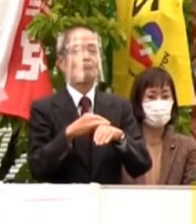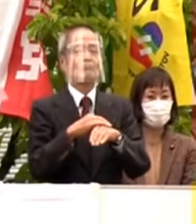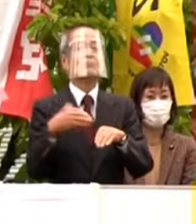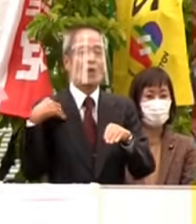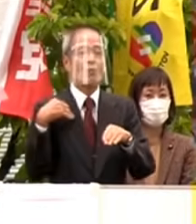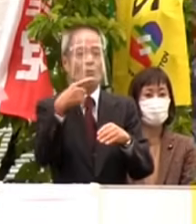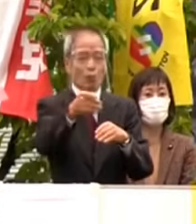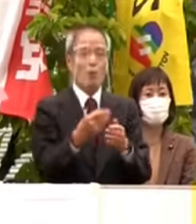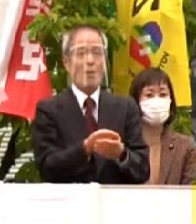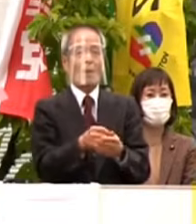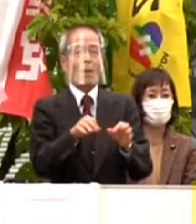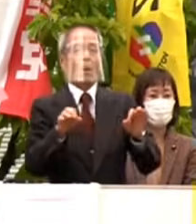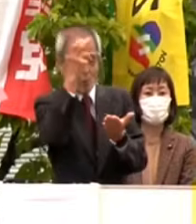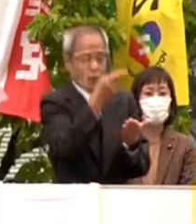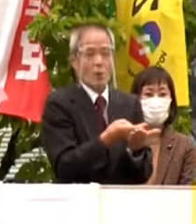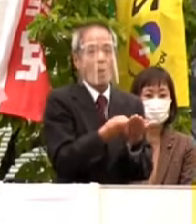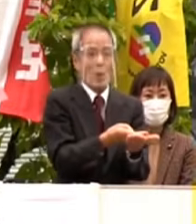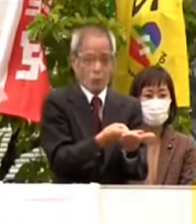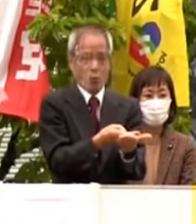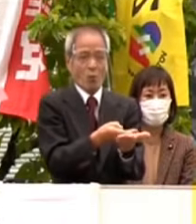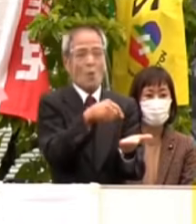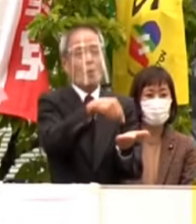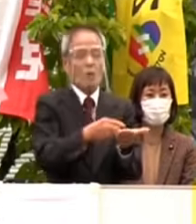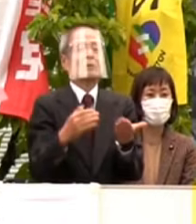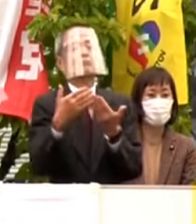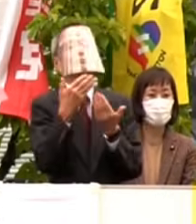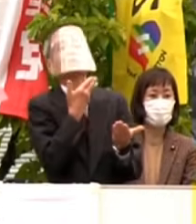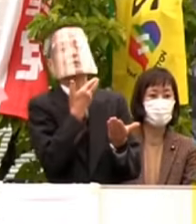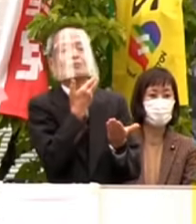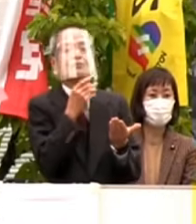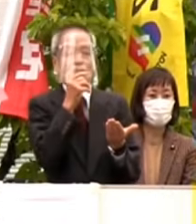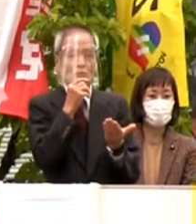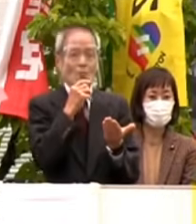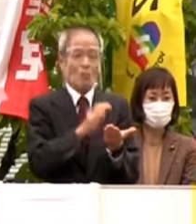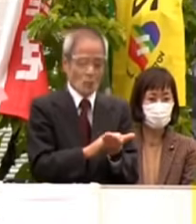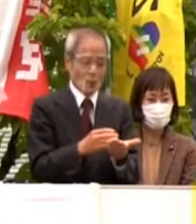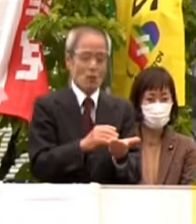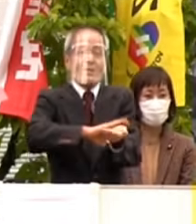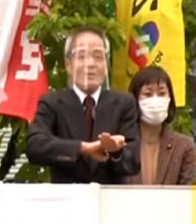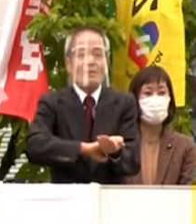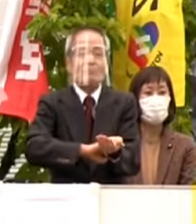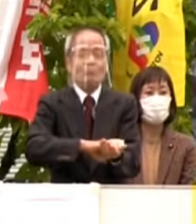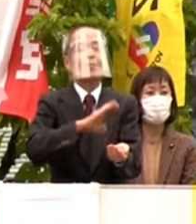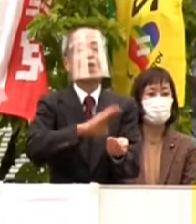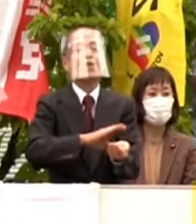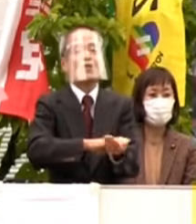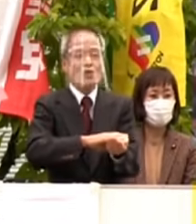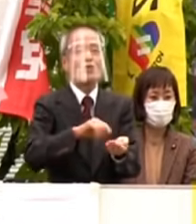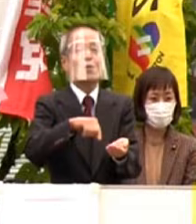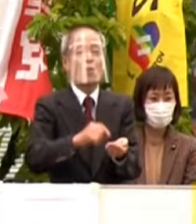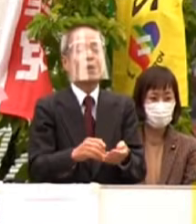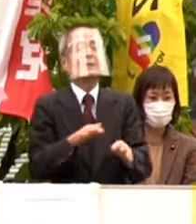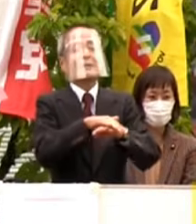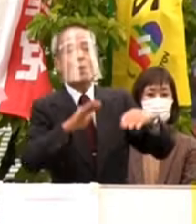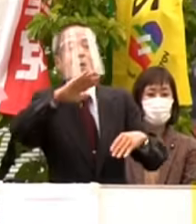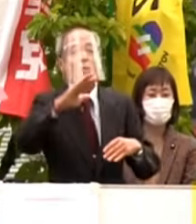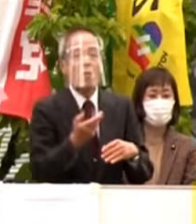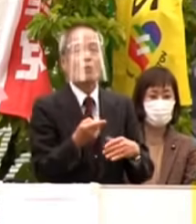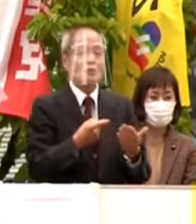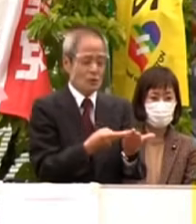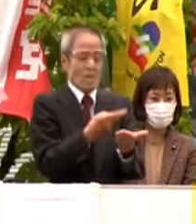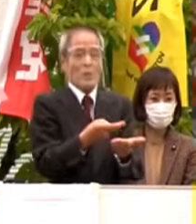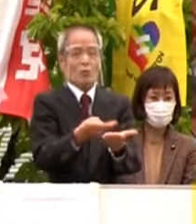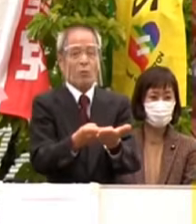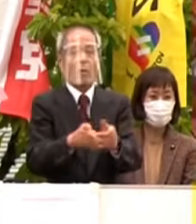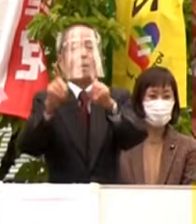ッドを一方でね、医療の体制確保してくれと言いながら削っていく、こんな間違った政治ないですよね。しかも